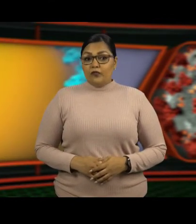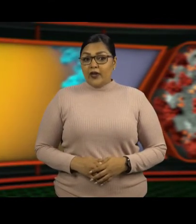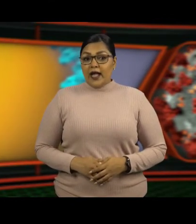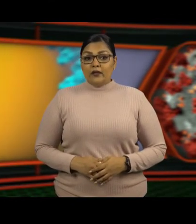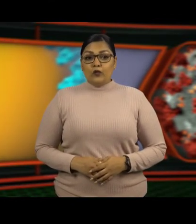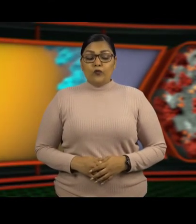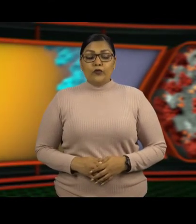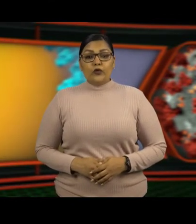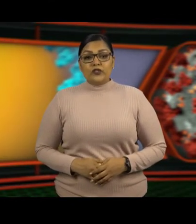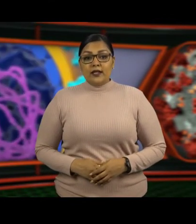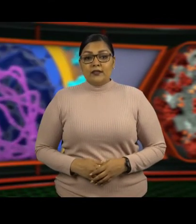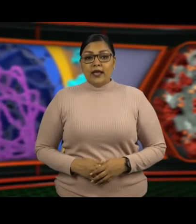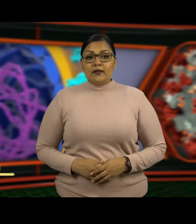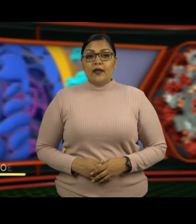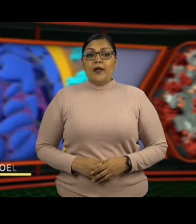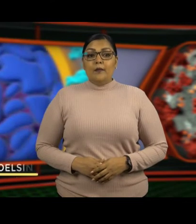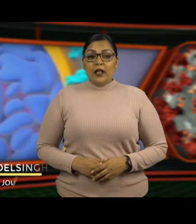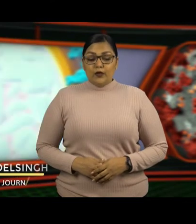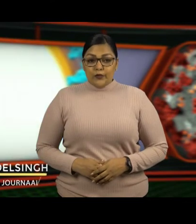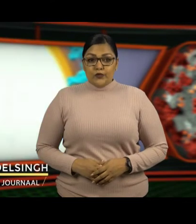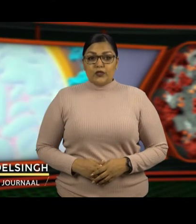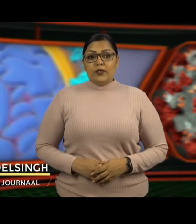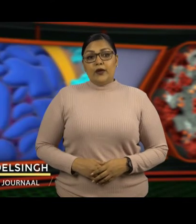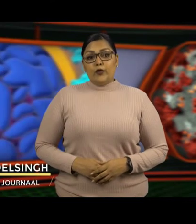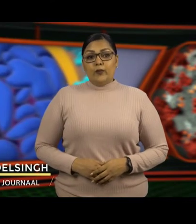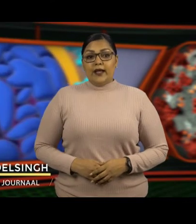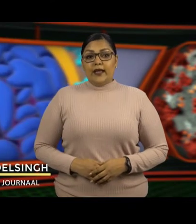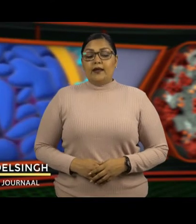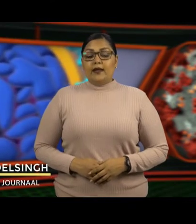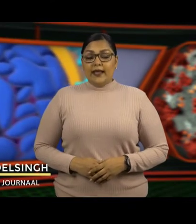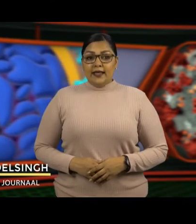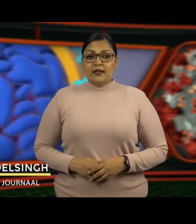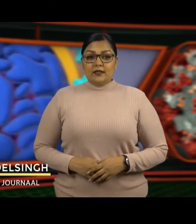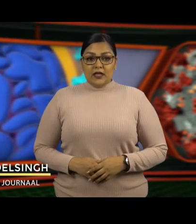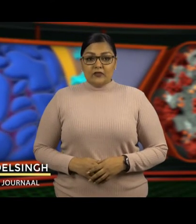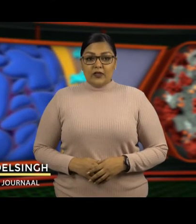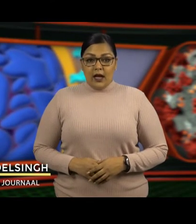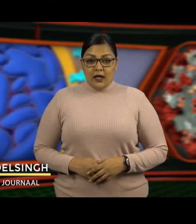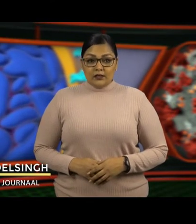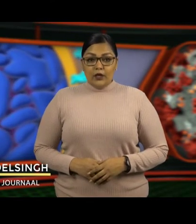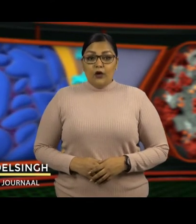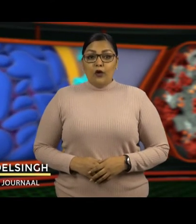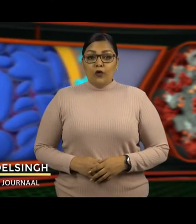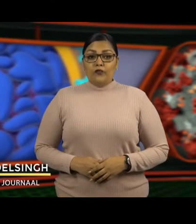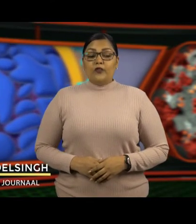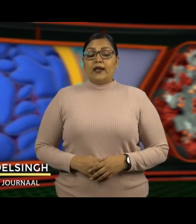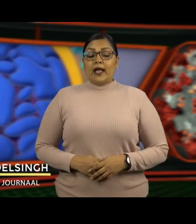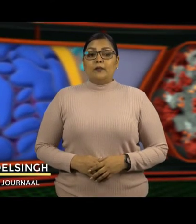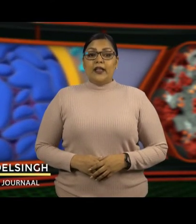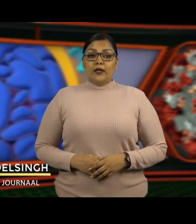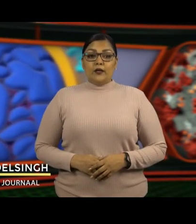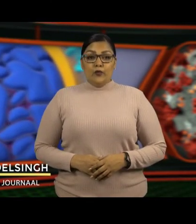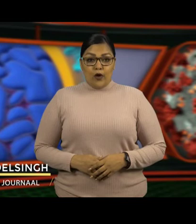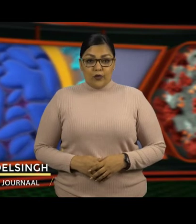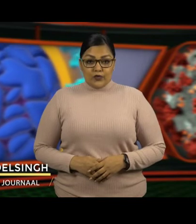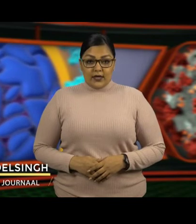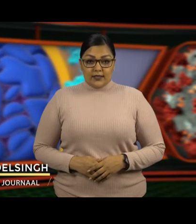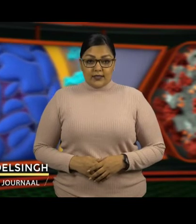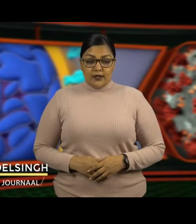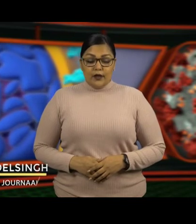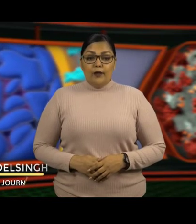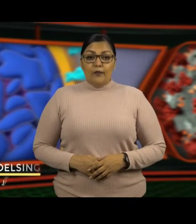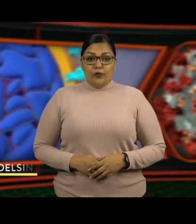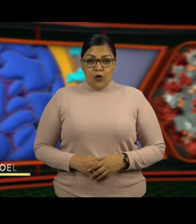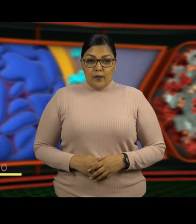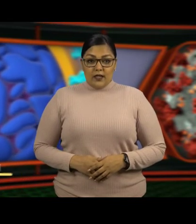twijfels of vragen over uw gesteldheid, bel gerust naar de hulplijn 178 of raadpleeg